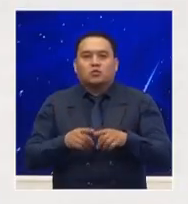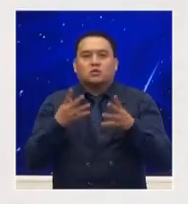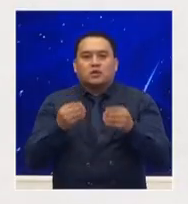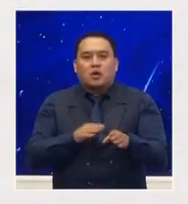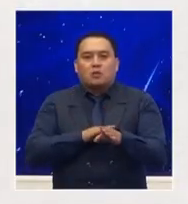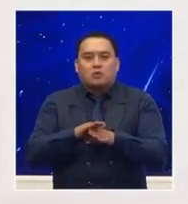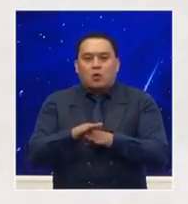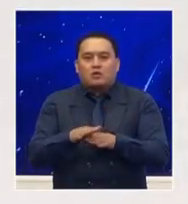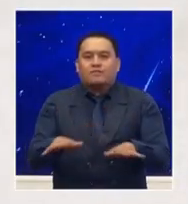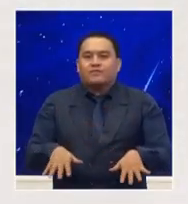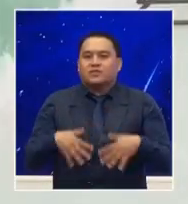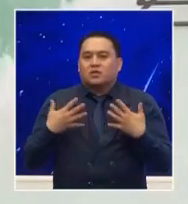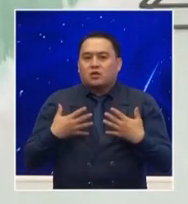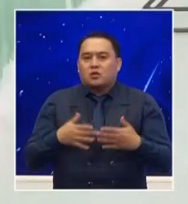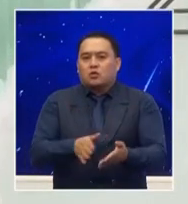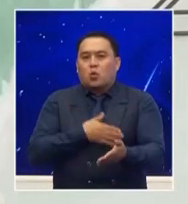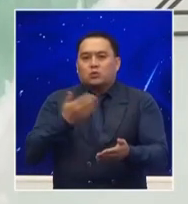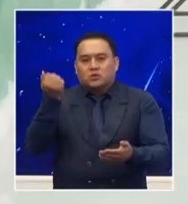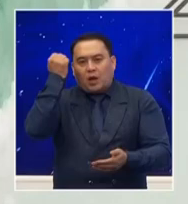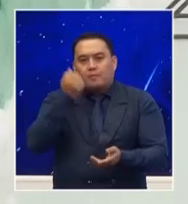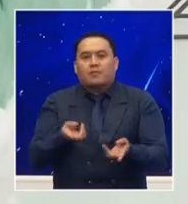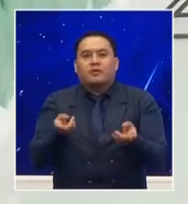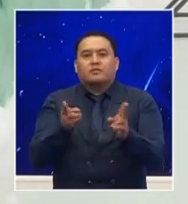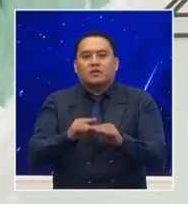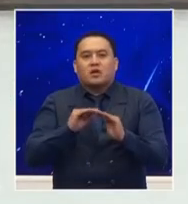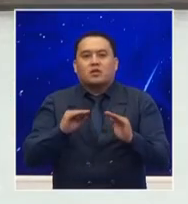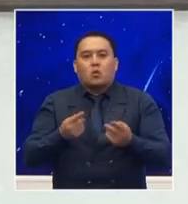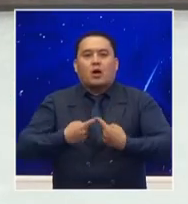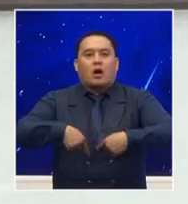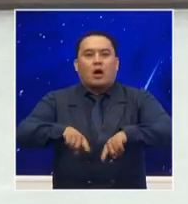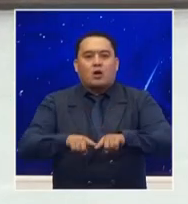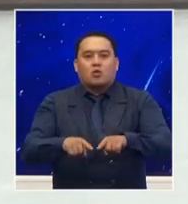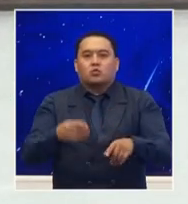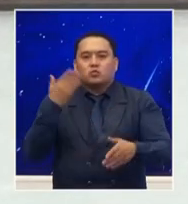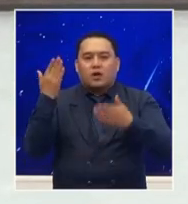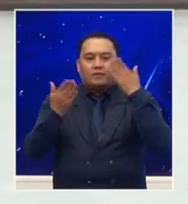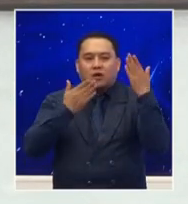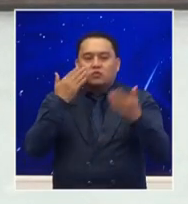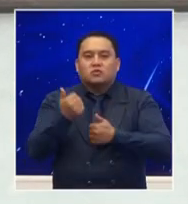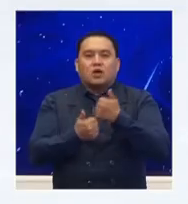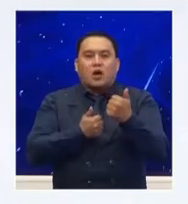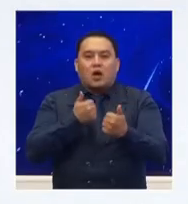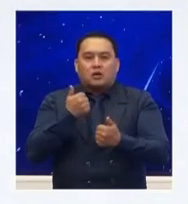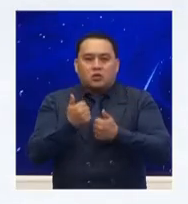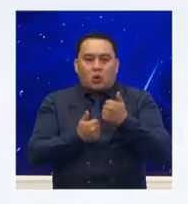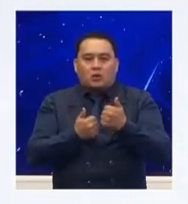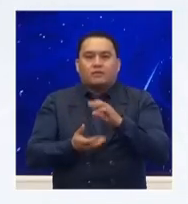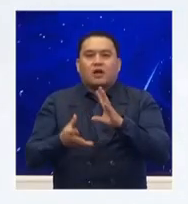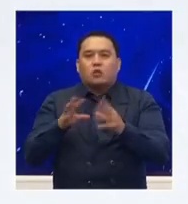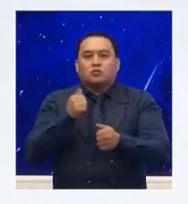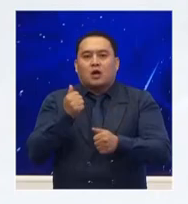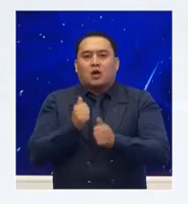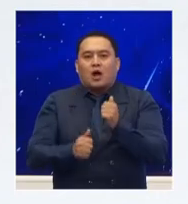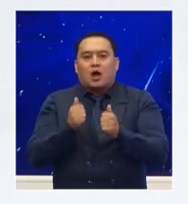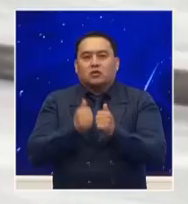день наполнился впечатлениями и надолго остался в памяти, для детей организовали увлекательное состязание на льду, по результатам